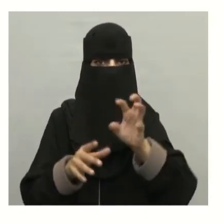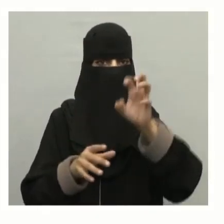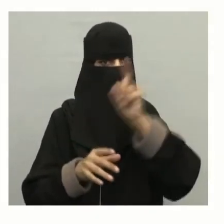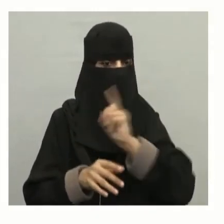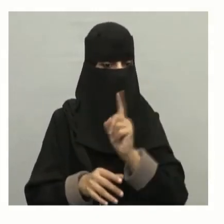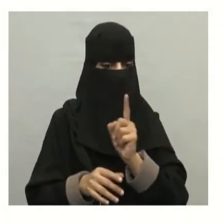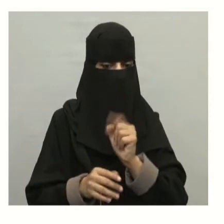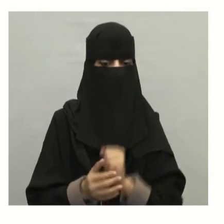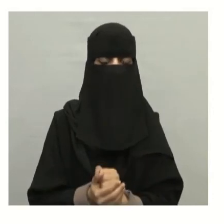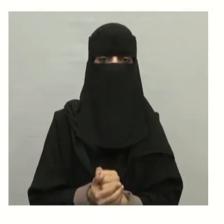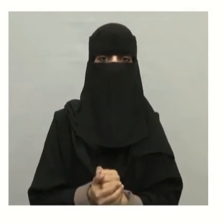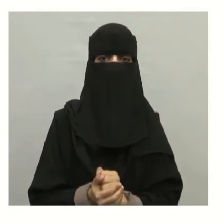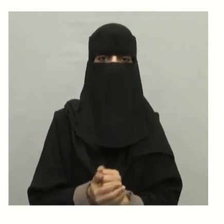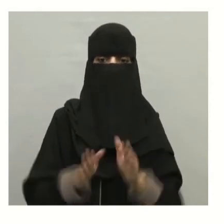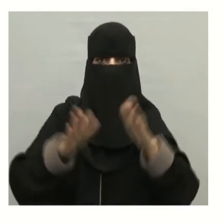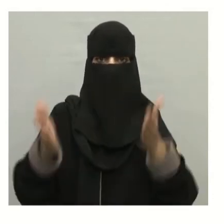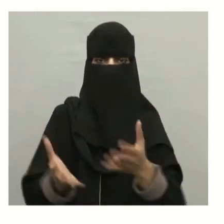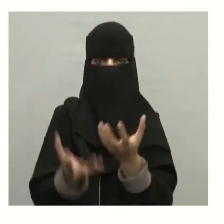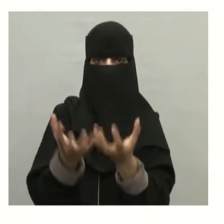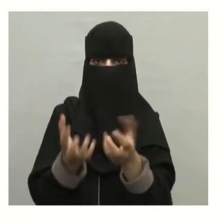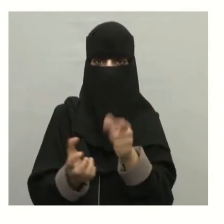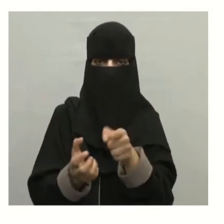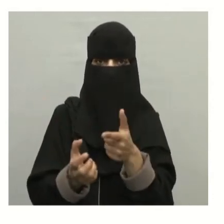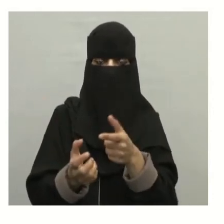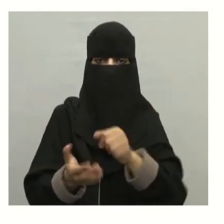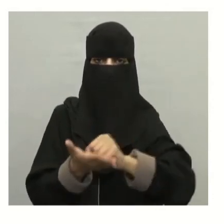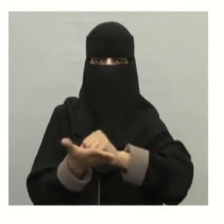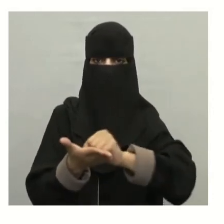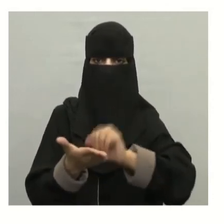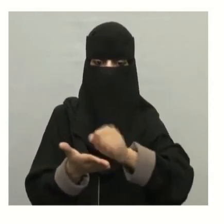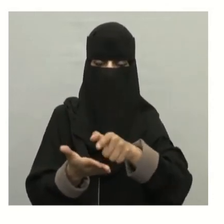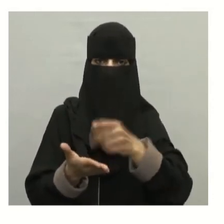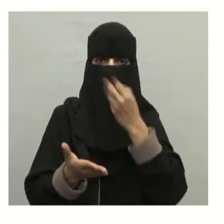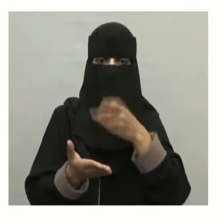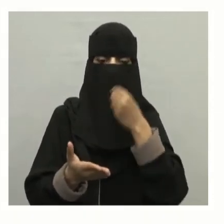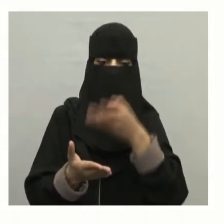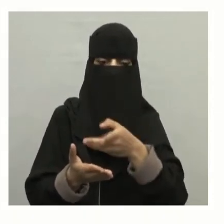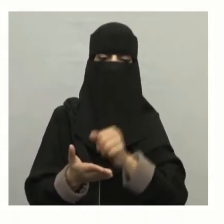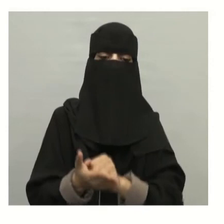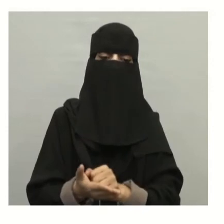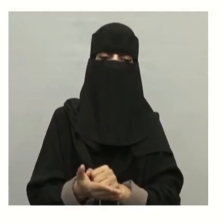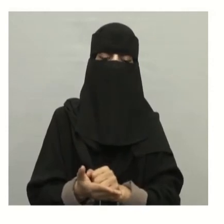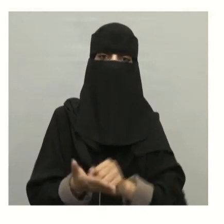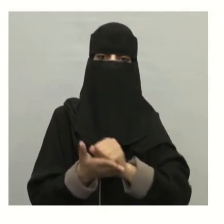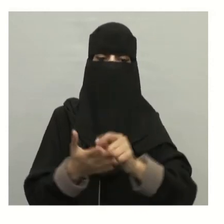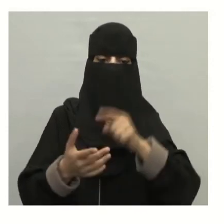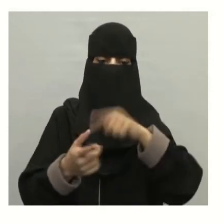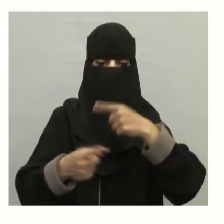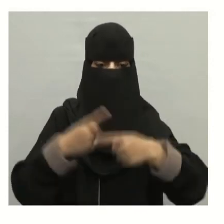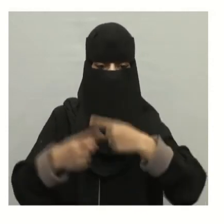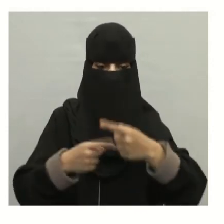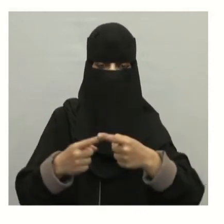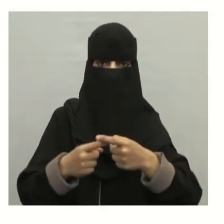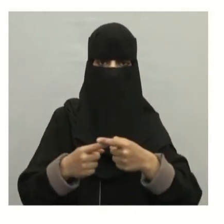البكتيريا. مغسلة المطبخ من الأماكن التي تتراكم فيها البكتيريا أيضا، تنظيفها